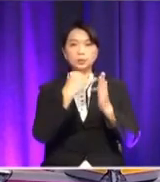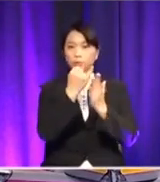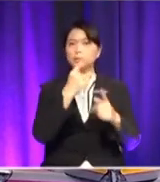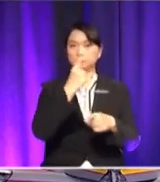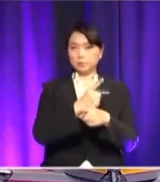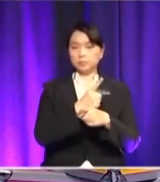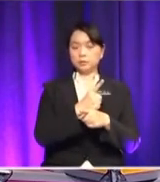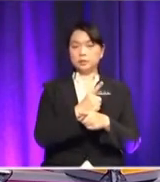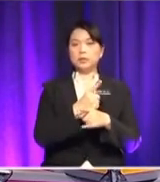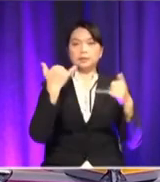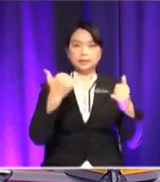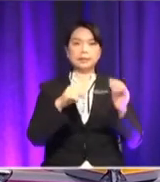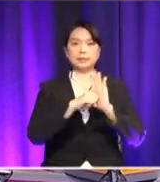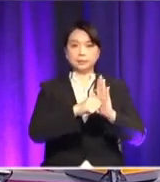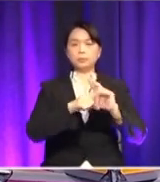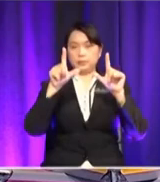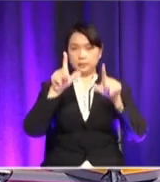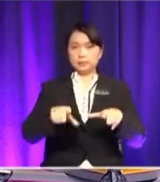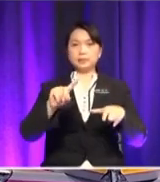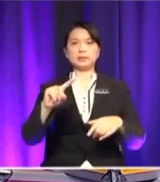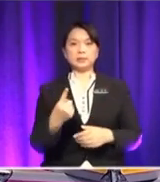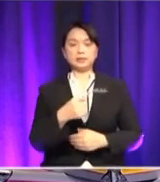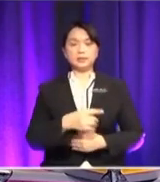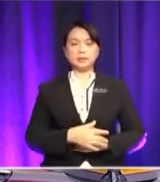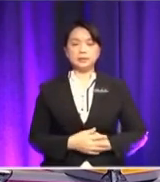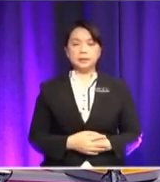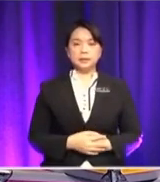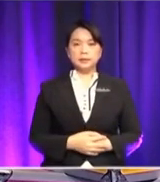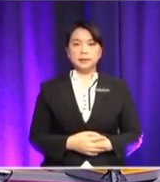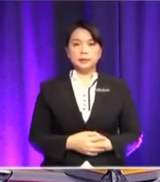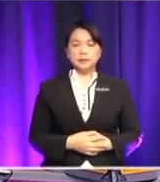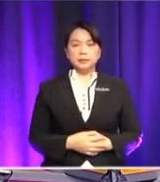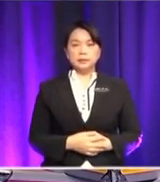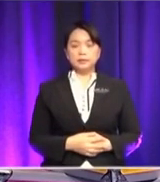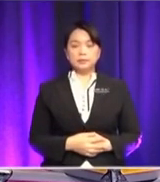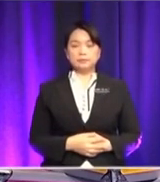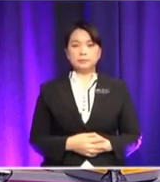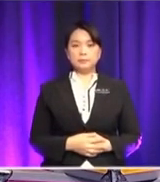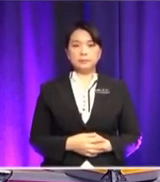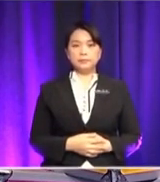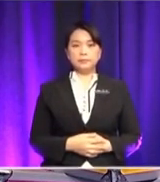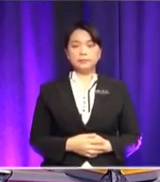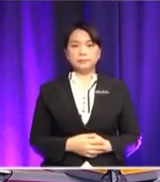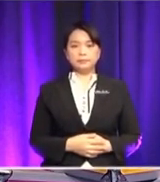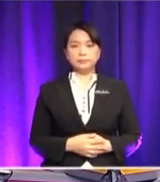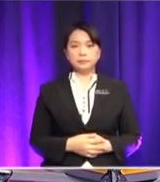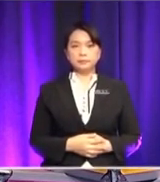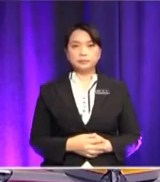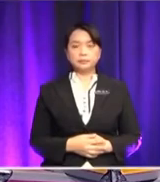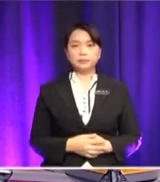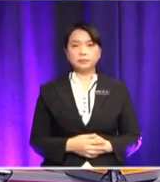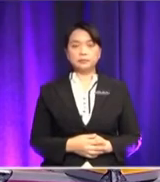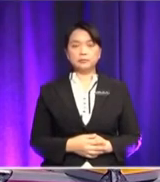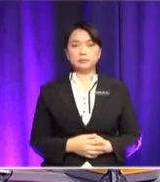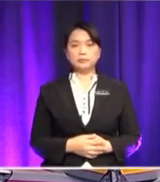branches masukkan dekat sini ambil ukuran daripada ujung ke ujung lukiskan binatang melukis ni ikutlah perkaderan size